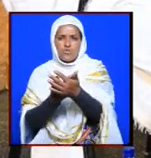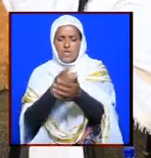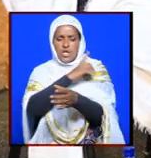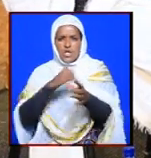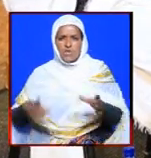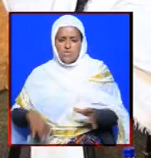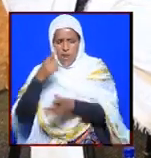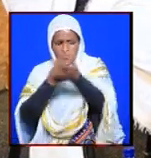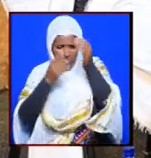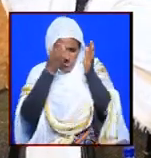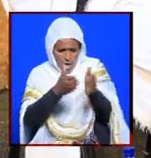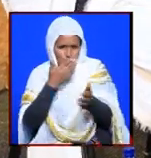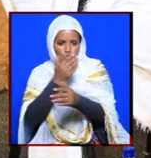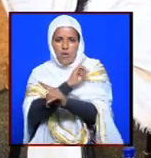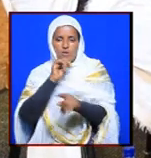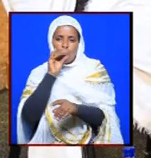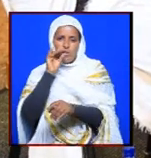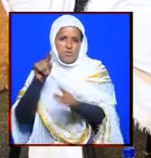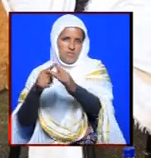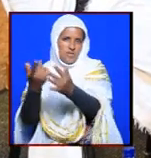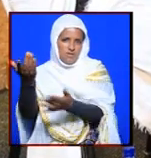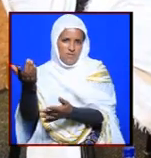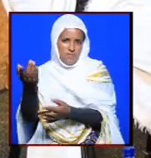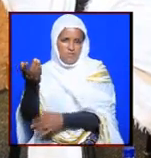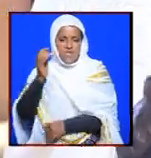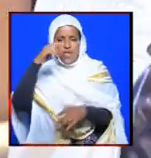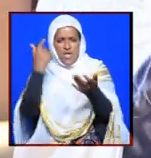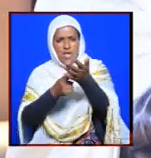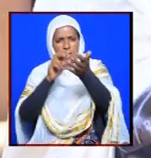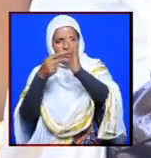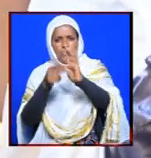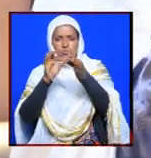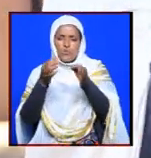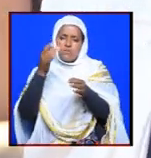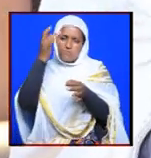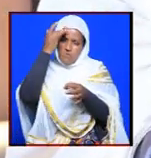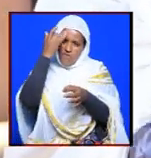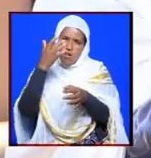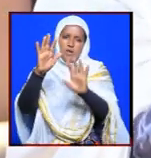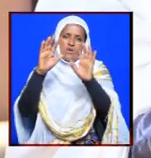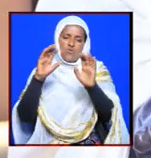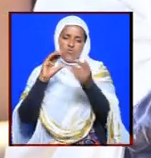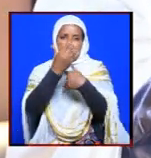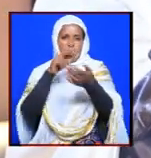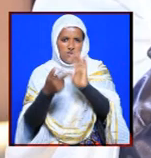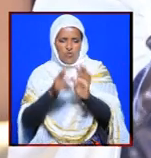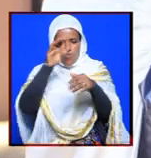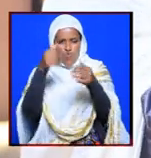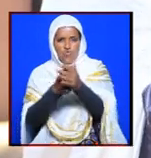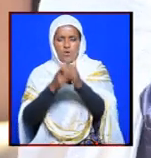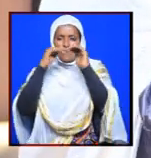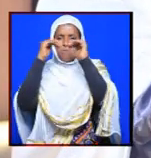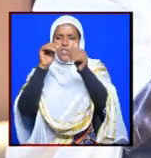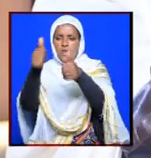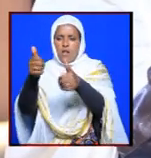የሚገኝ እንጂ ክርስትና ውስጥ ብቻ ያለም ጥሩ ነገር ያለው እያሉ ነው ያሉ። እንግዲህ ይሄ ምንድን ነው? እንደፈለግኩን የሚል መጠል ሁሉን